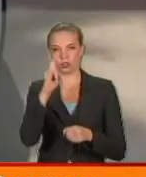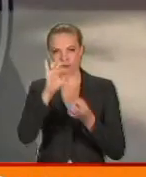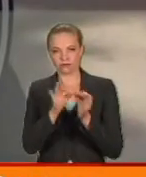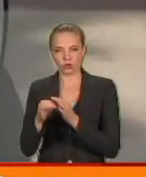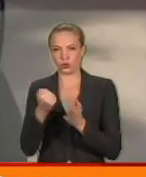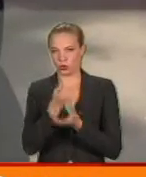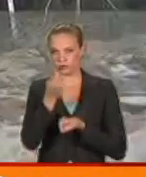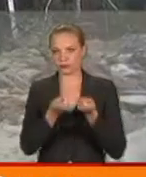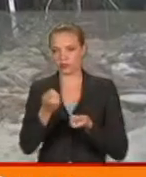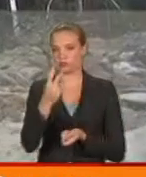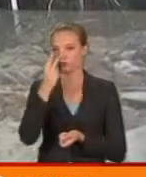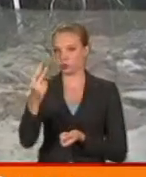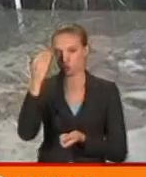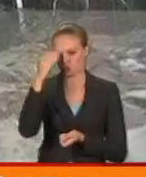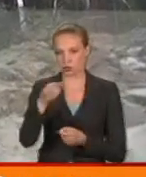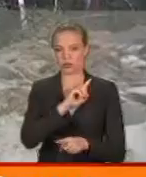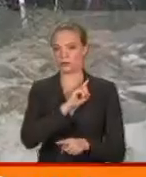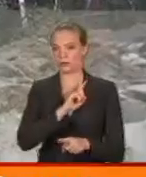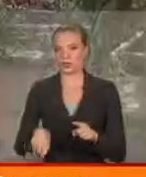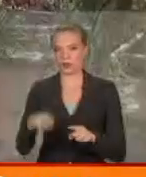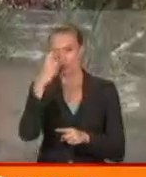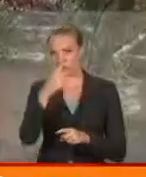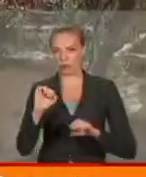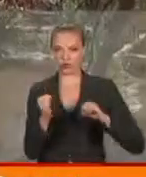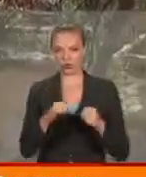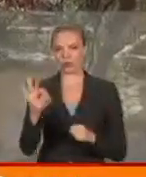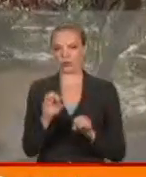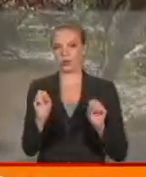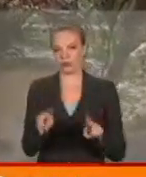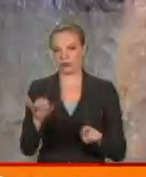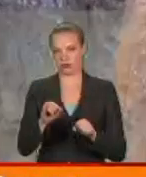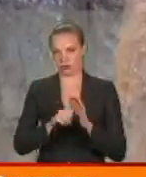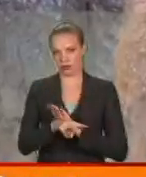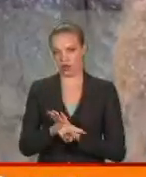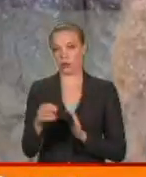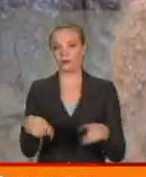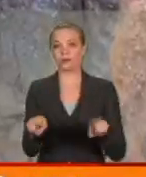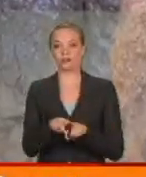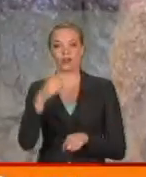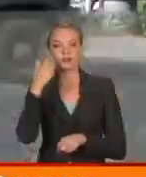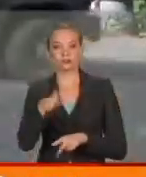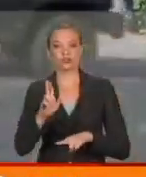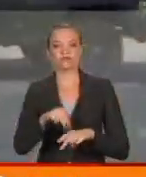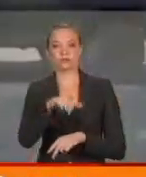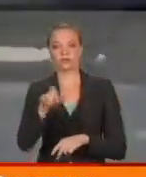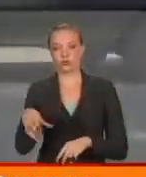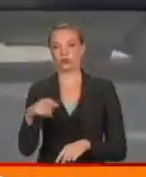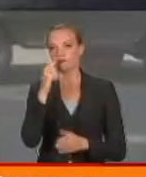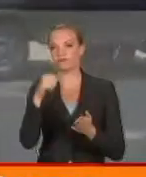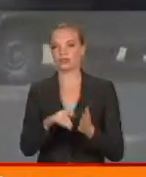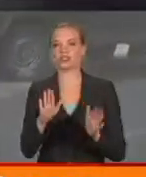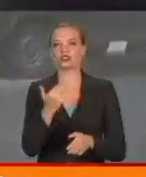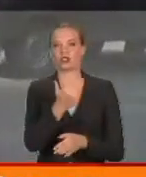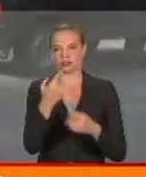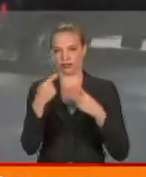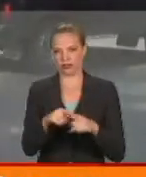все до дрібниць. Угледівши чужих, миттєво попереджують один одного про небезпеку та тікають. Відтак, здебільшого правоохоронцям перепадає лише